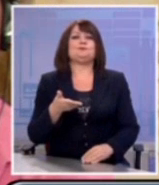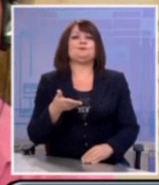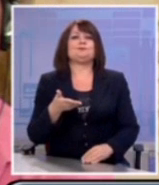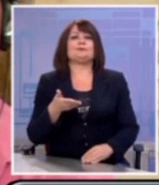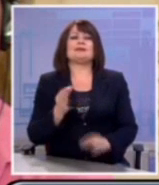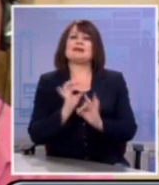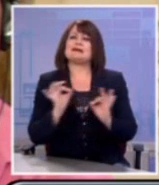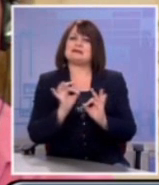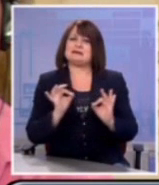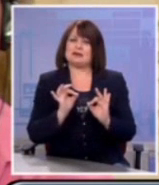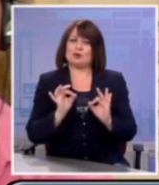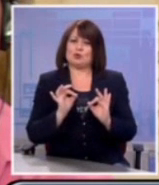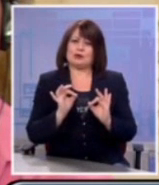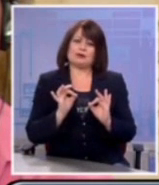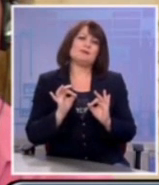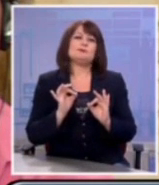σίγουρα,